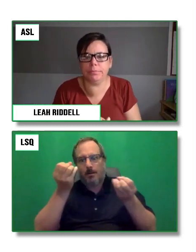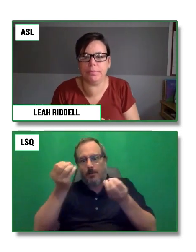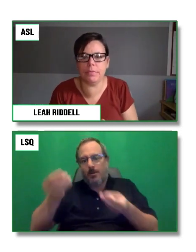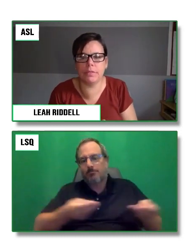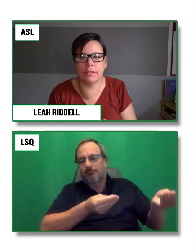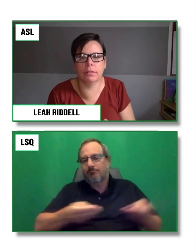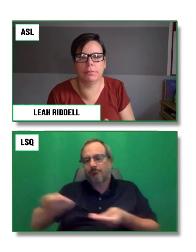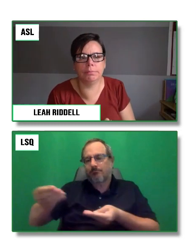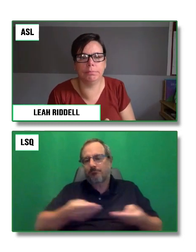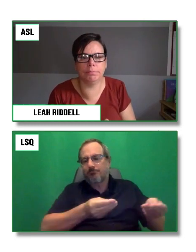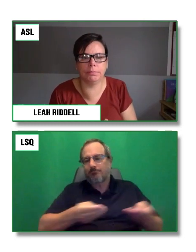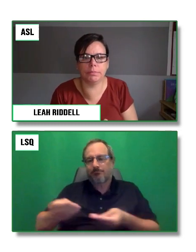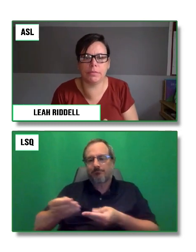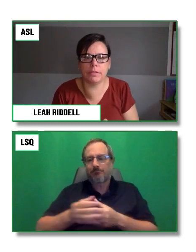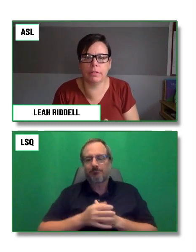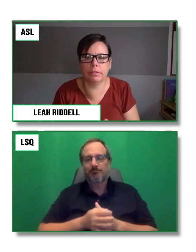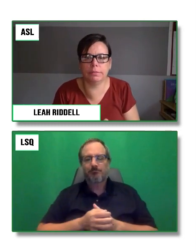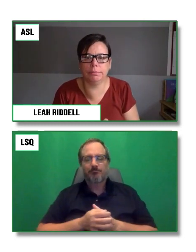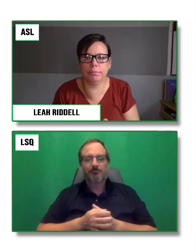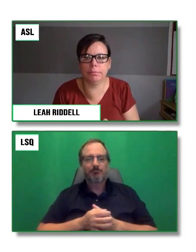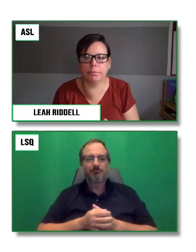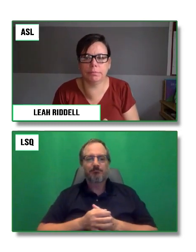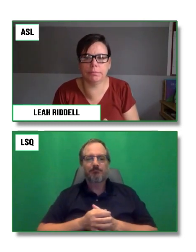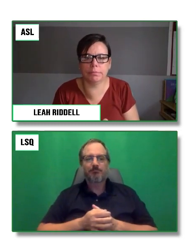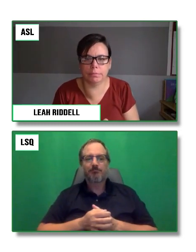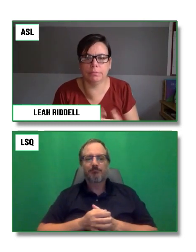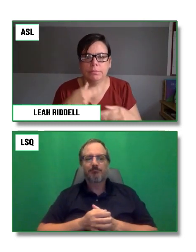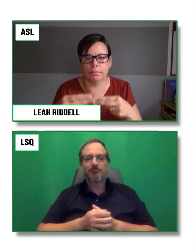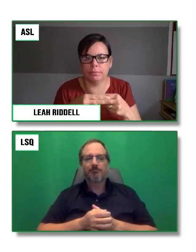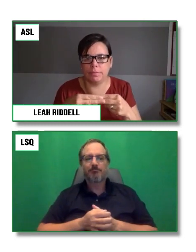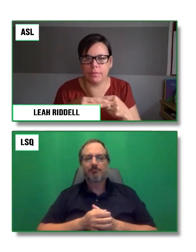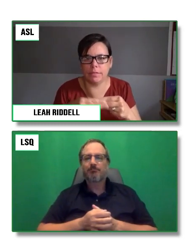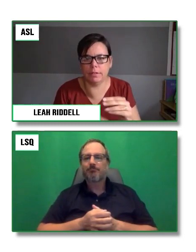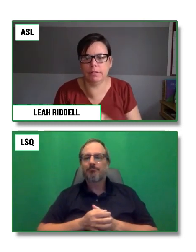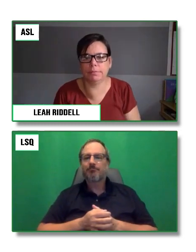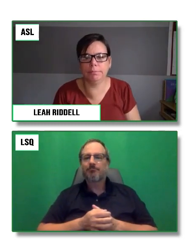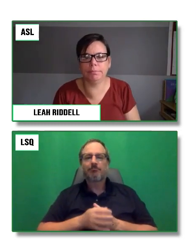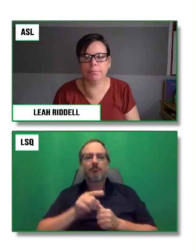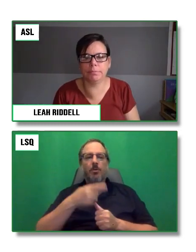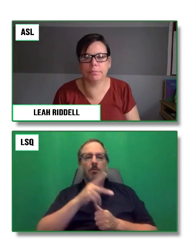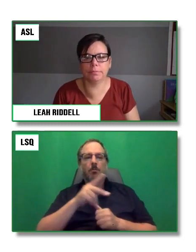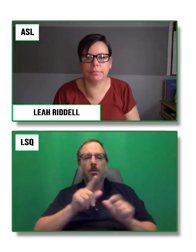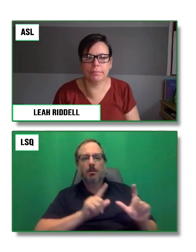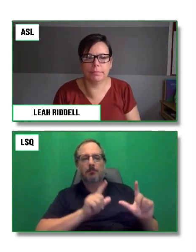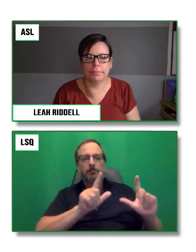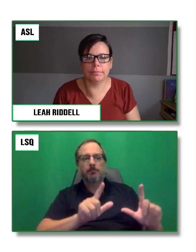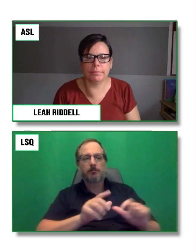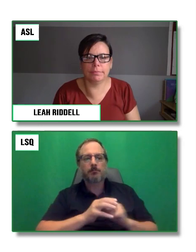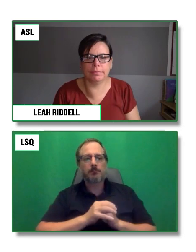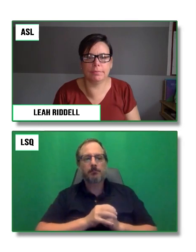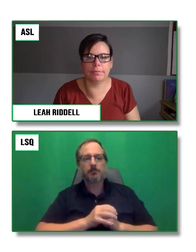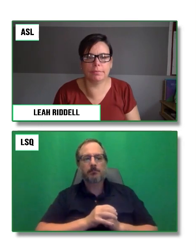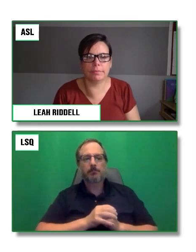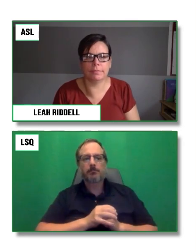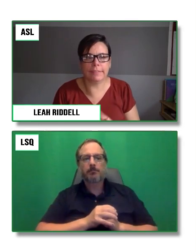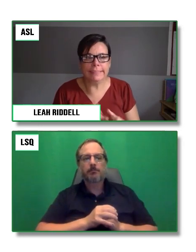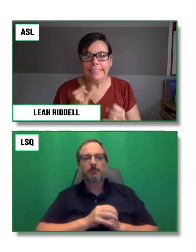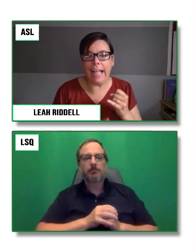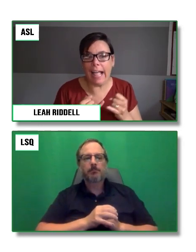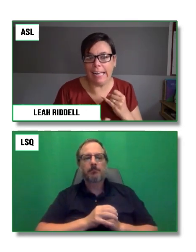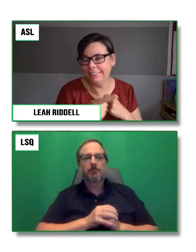les événements pour lesquels les interprètes sont disponibles pour que les gens se sentent inclus et que l'information reste disponible à